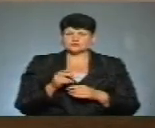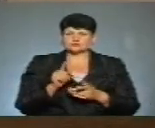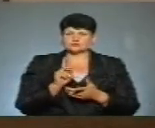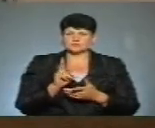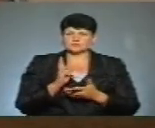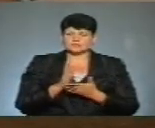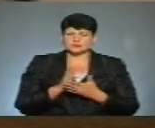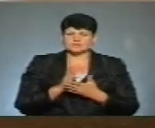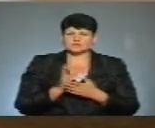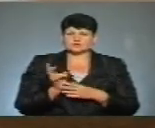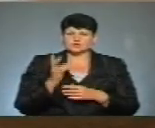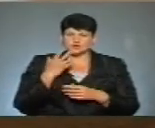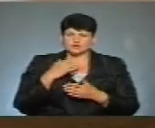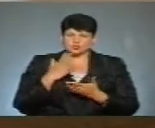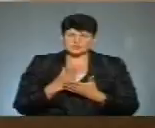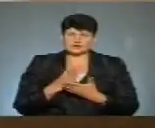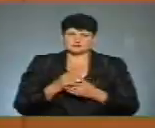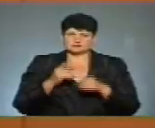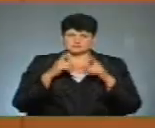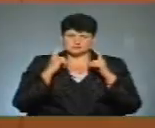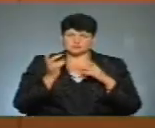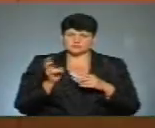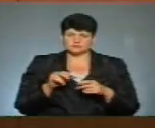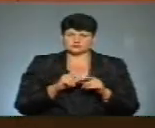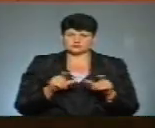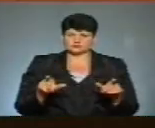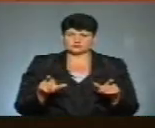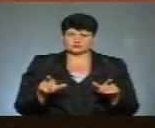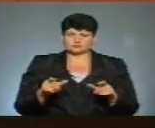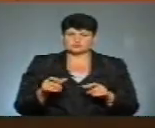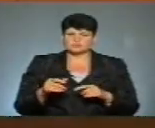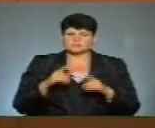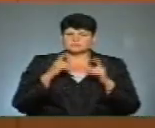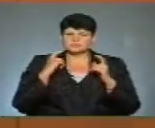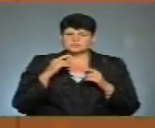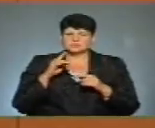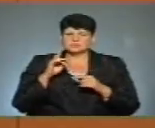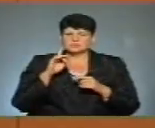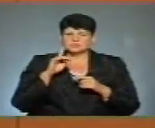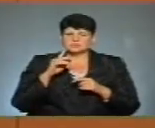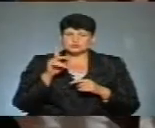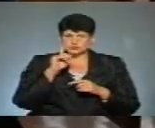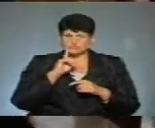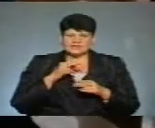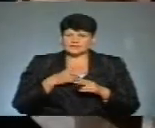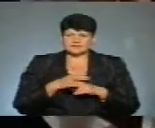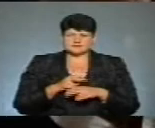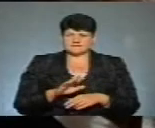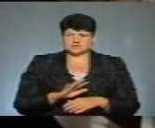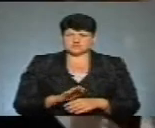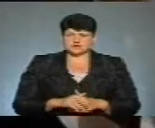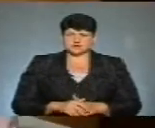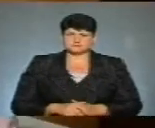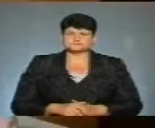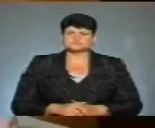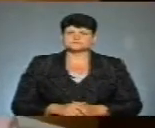масочку і заходити до школи також у масочці. Мені майці зручно і неї не заважає. Діана Ярошенко,